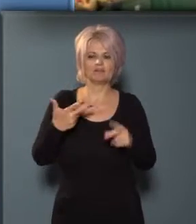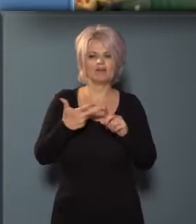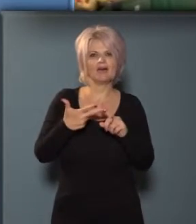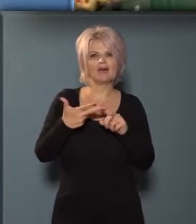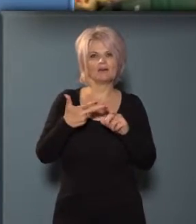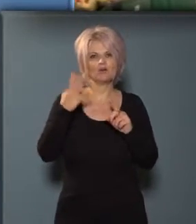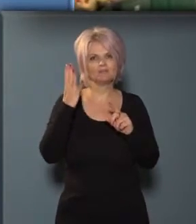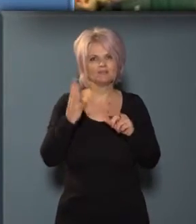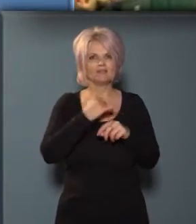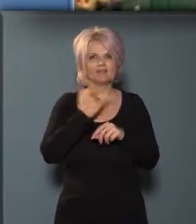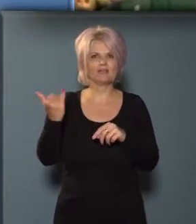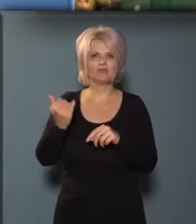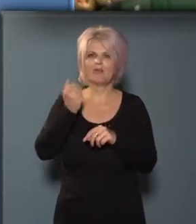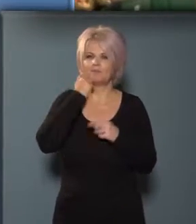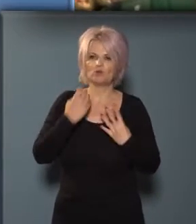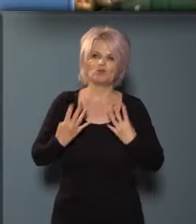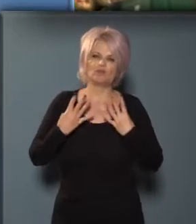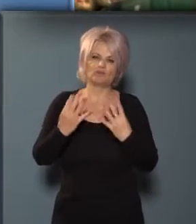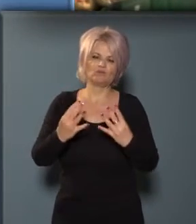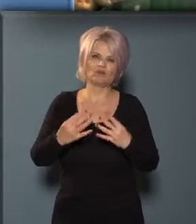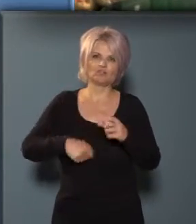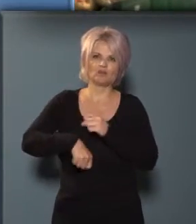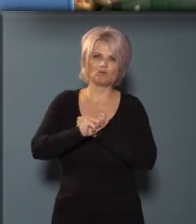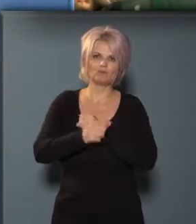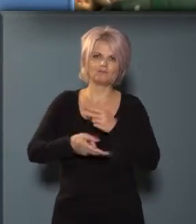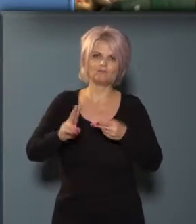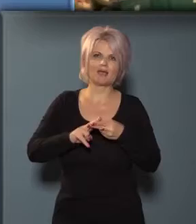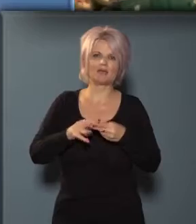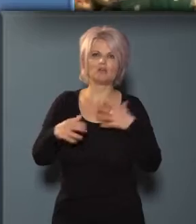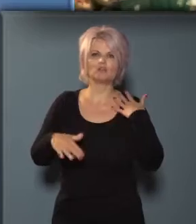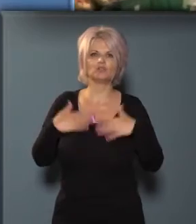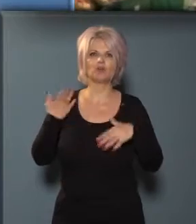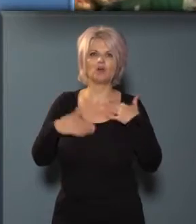évben akár műfüves focipálya, akár strandlöptabdapálya,